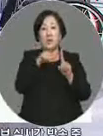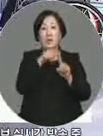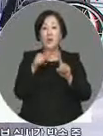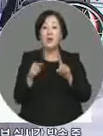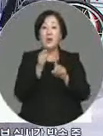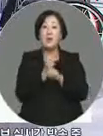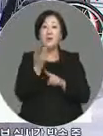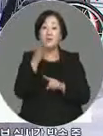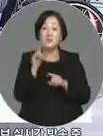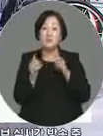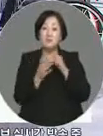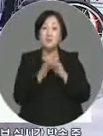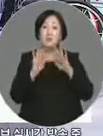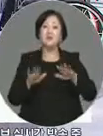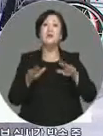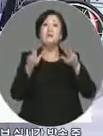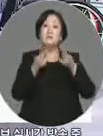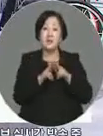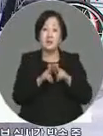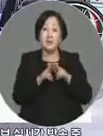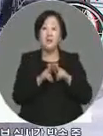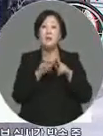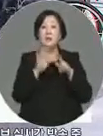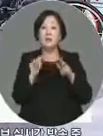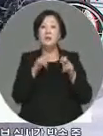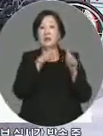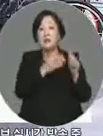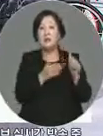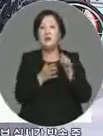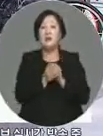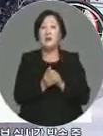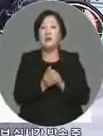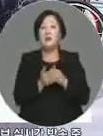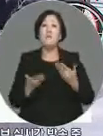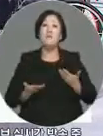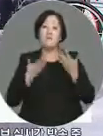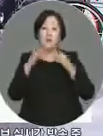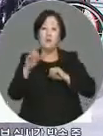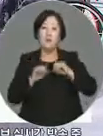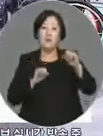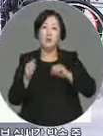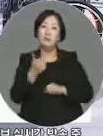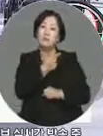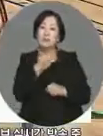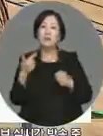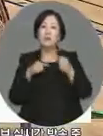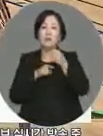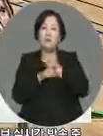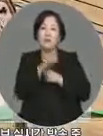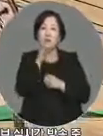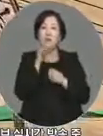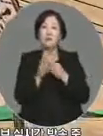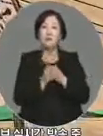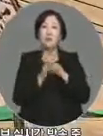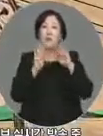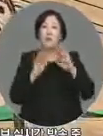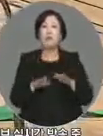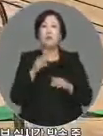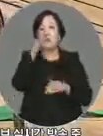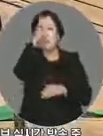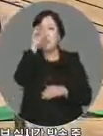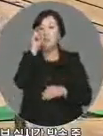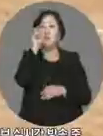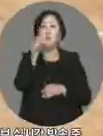있었지만은 어쨌든 저 장애인들에게 이렇게 저희가 봉사를 하는 것이 좀 더 의미가 있고. 한편 오늘 열린